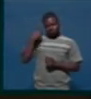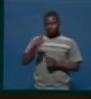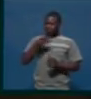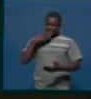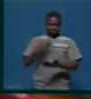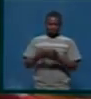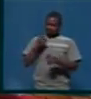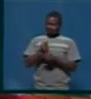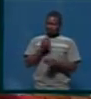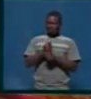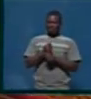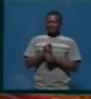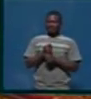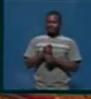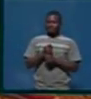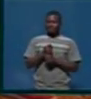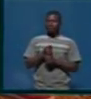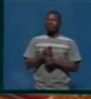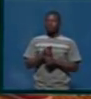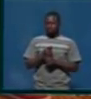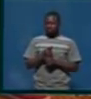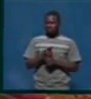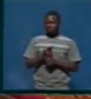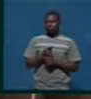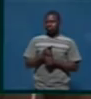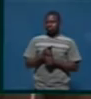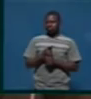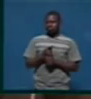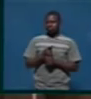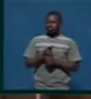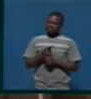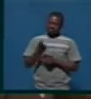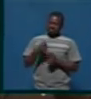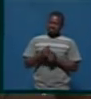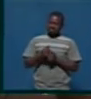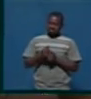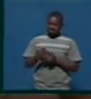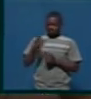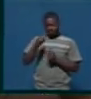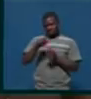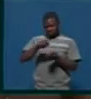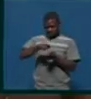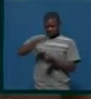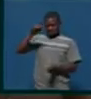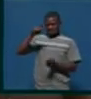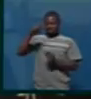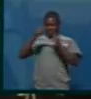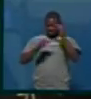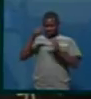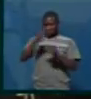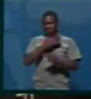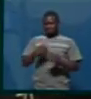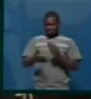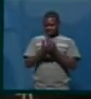de maïticien. Cela, bien sûr, va relever le niveau et la qualité de la formation